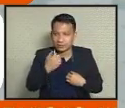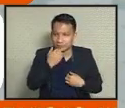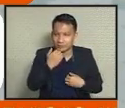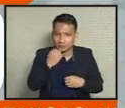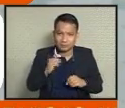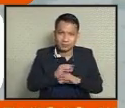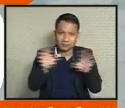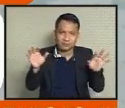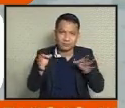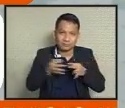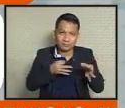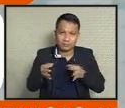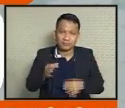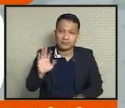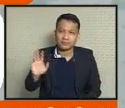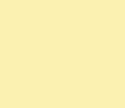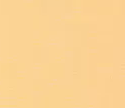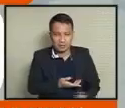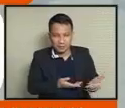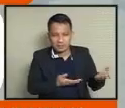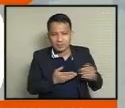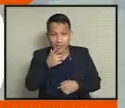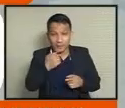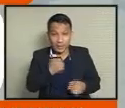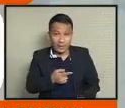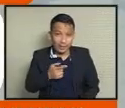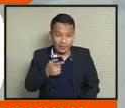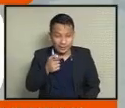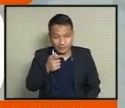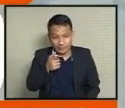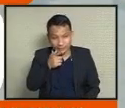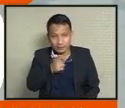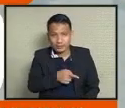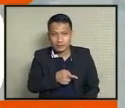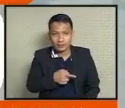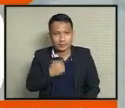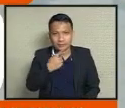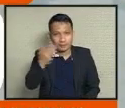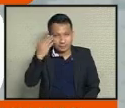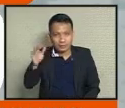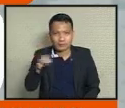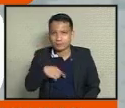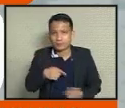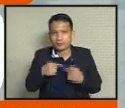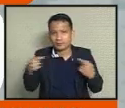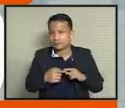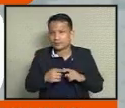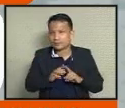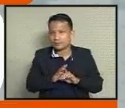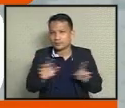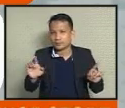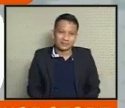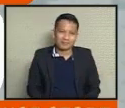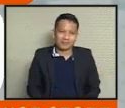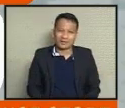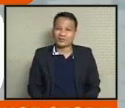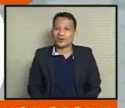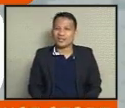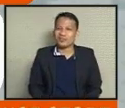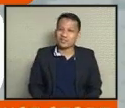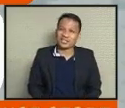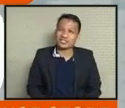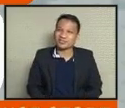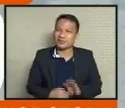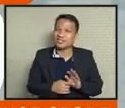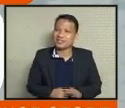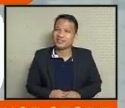Linawin niya po lahat. Exactly. Clarification. Leng, actually, hindi kita kilala. You don't know me either. But then, you know, the thing is this. Nadamay ka lang